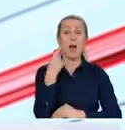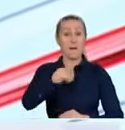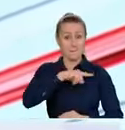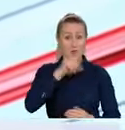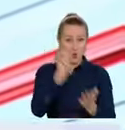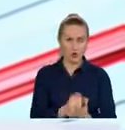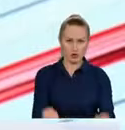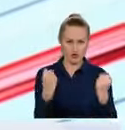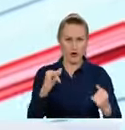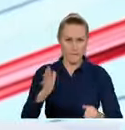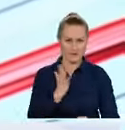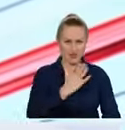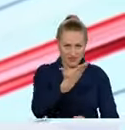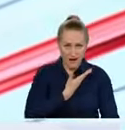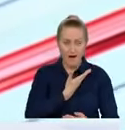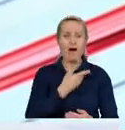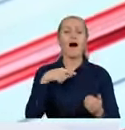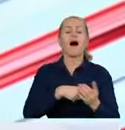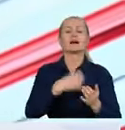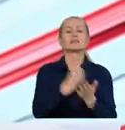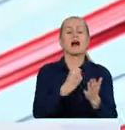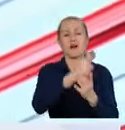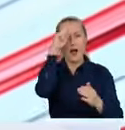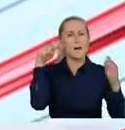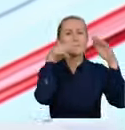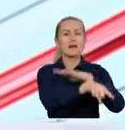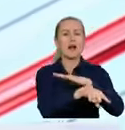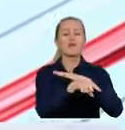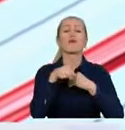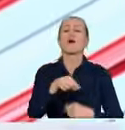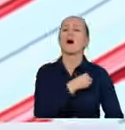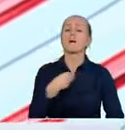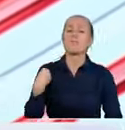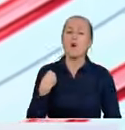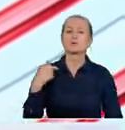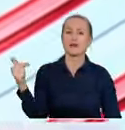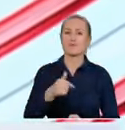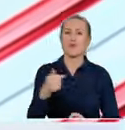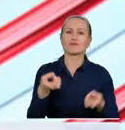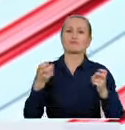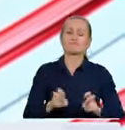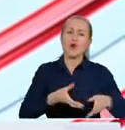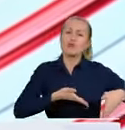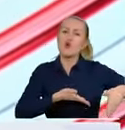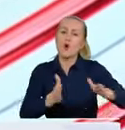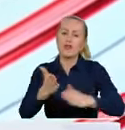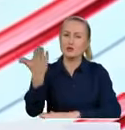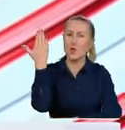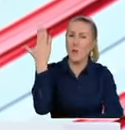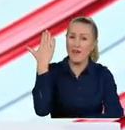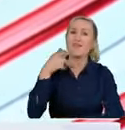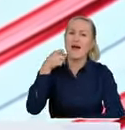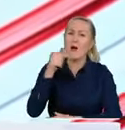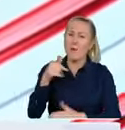i bezpieczni. Jeśli chodzi o migrantów, to Polska powinna utworzyć korytarze humanitarne, o których była kiedyś mowa.